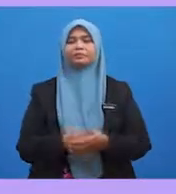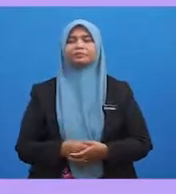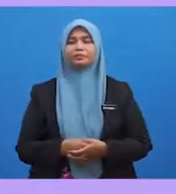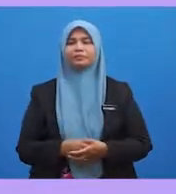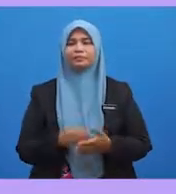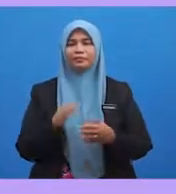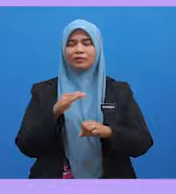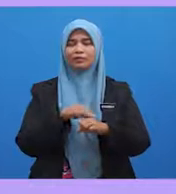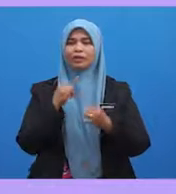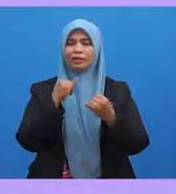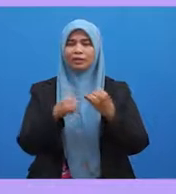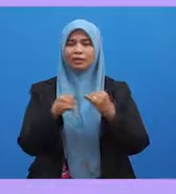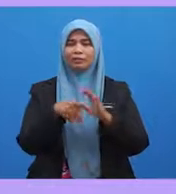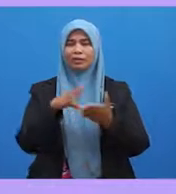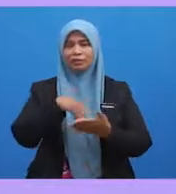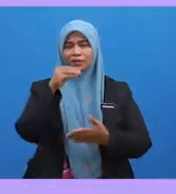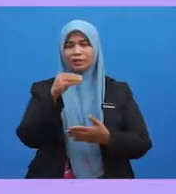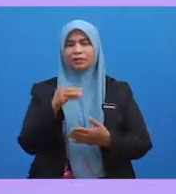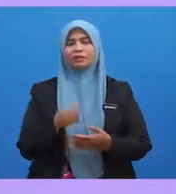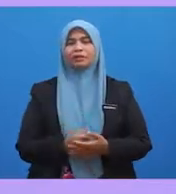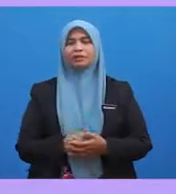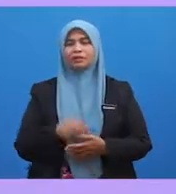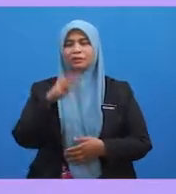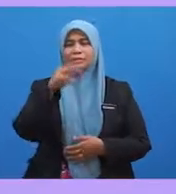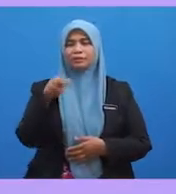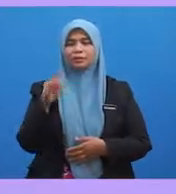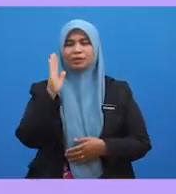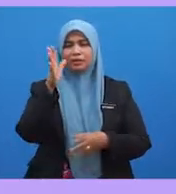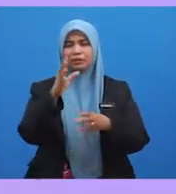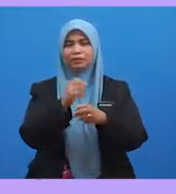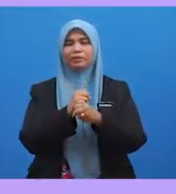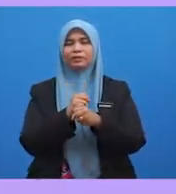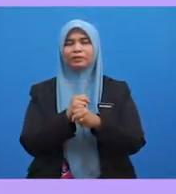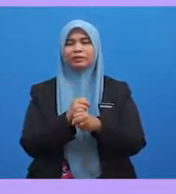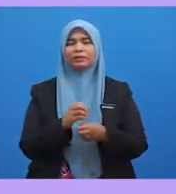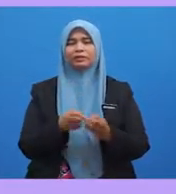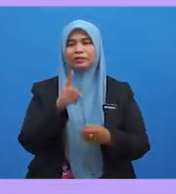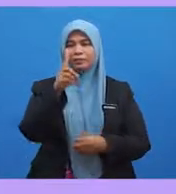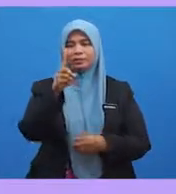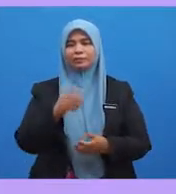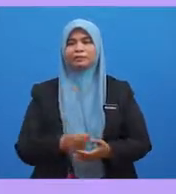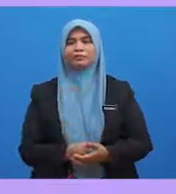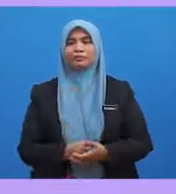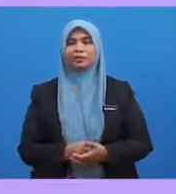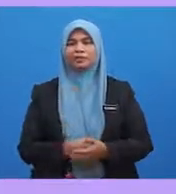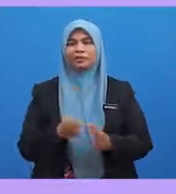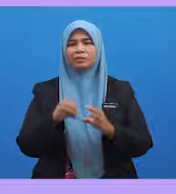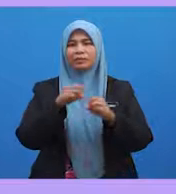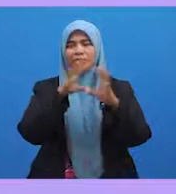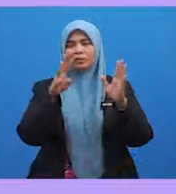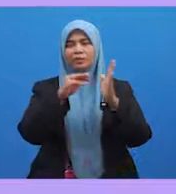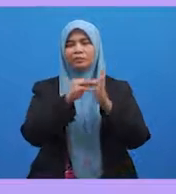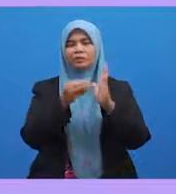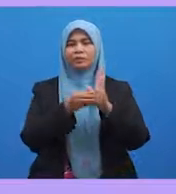pembelajaran, insya-Allah murid-murid akan dapat menguasai yang pertama, menyatakan